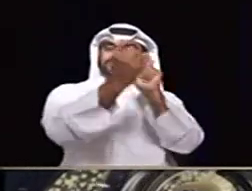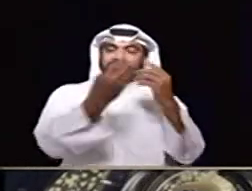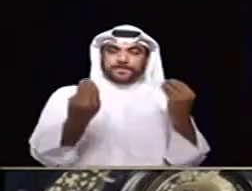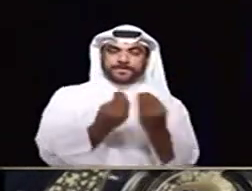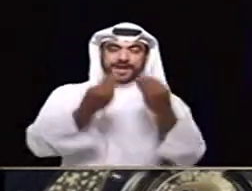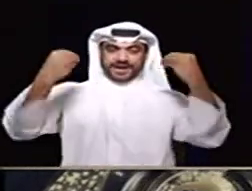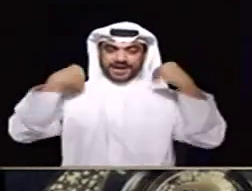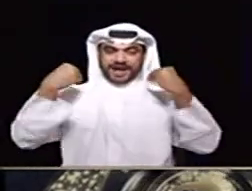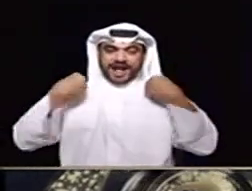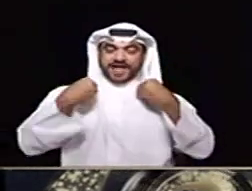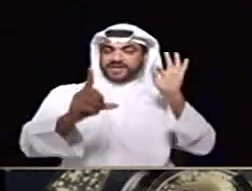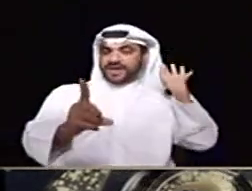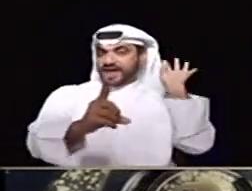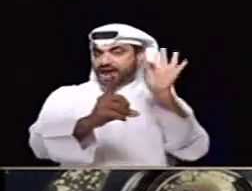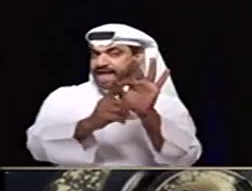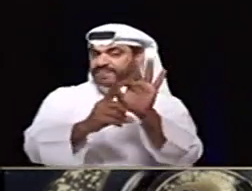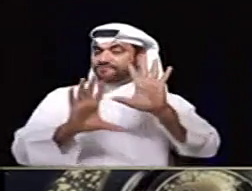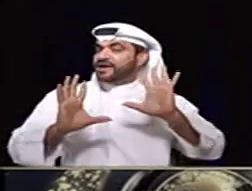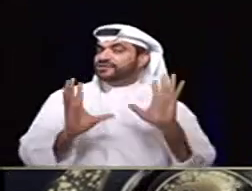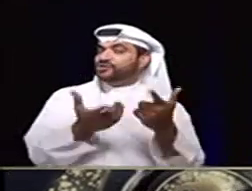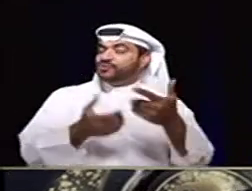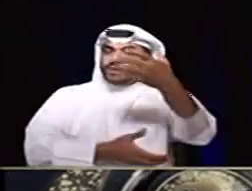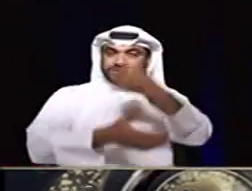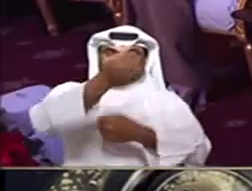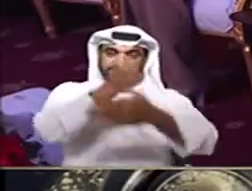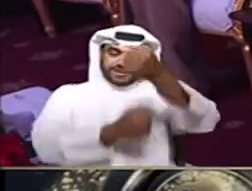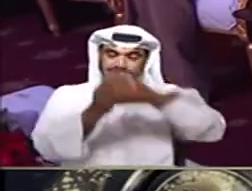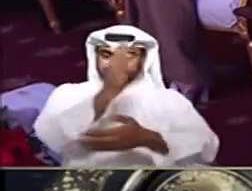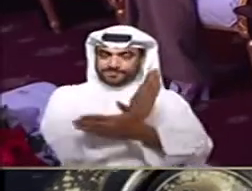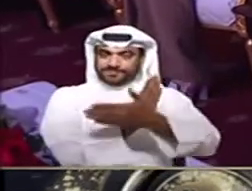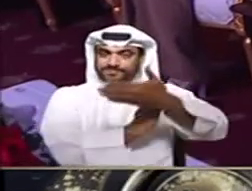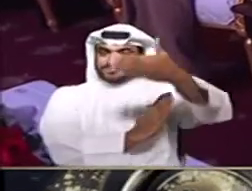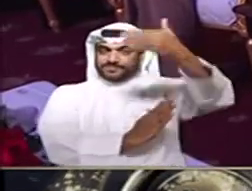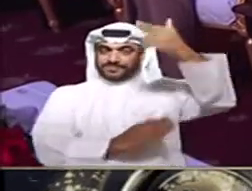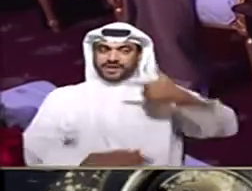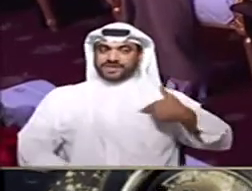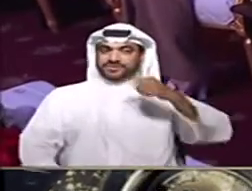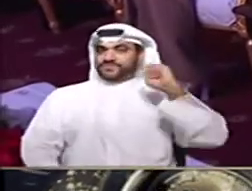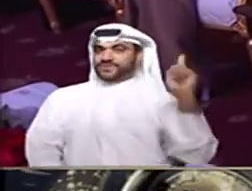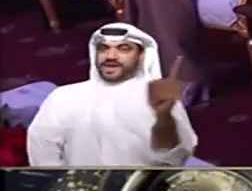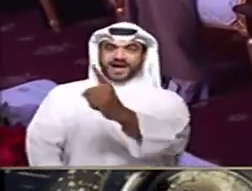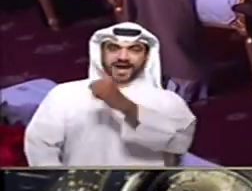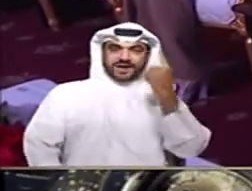في تحقيق الهدف الأسمى، وهو رفع اسم الكويت عاليا في مختلف